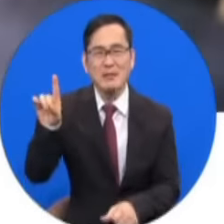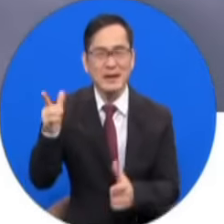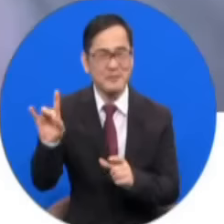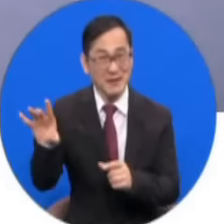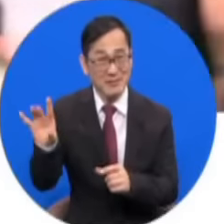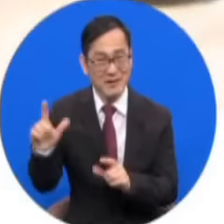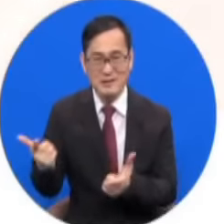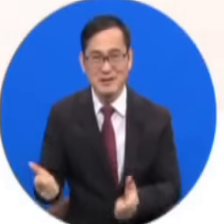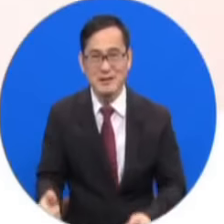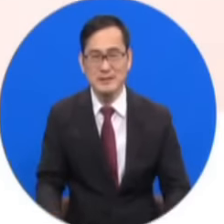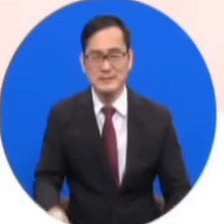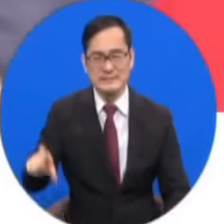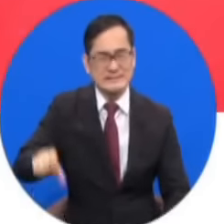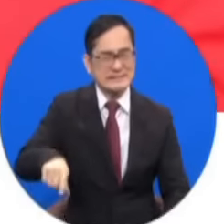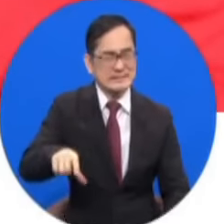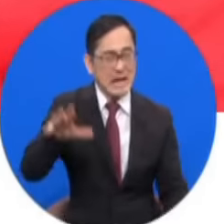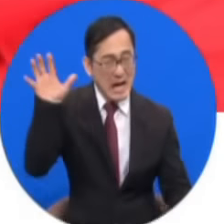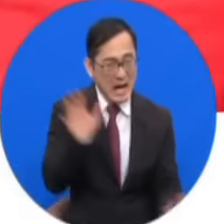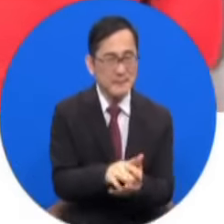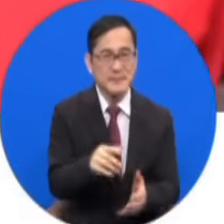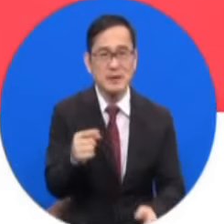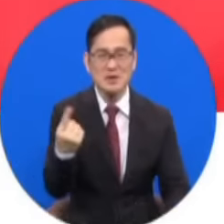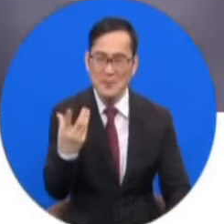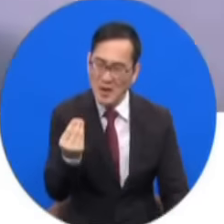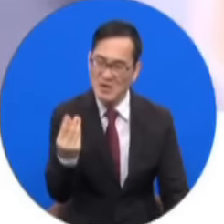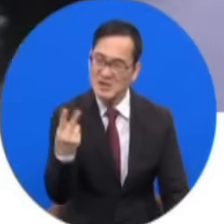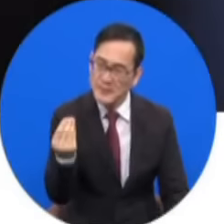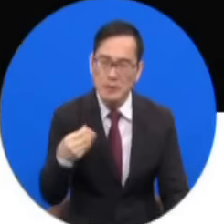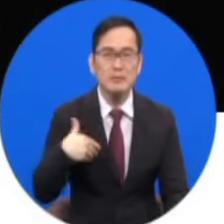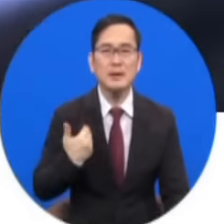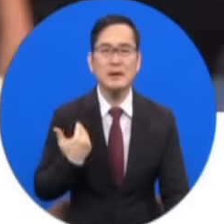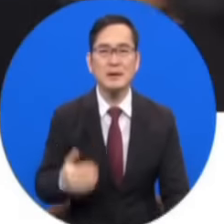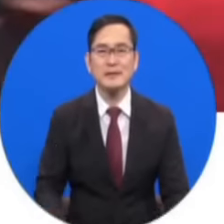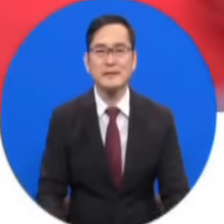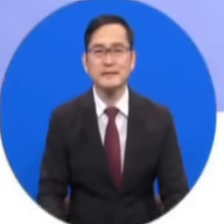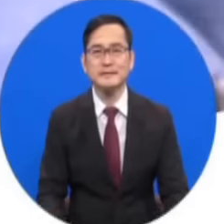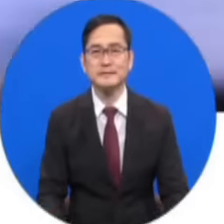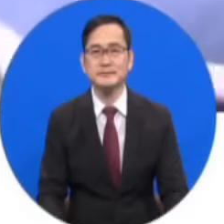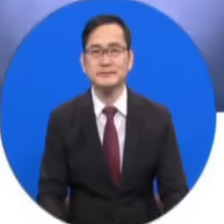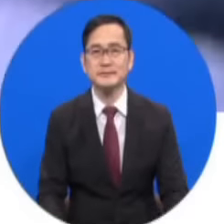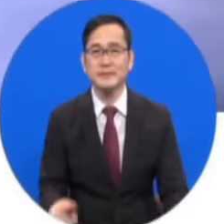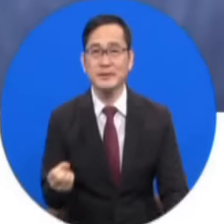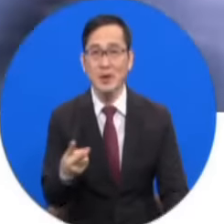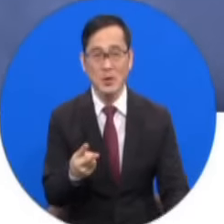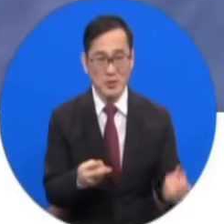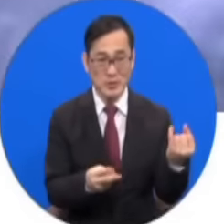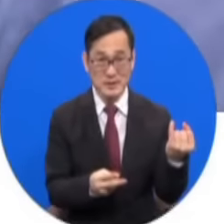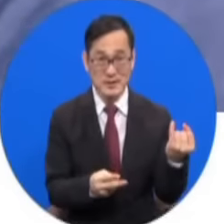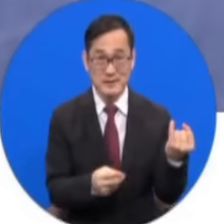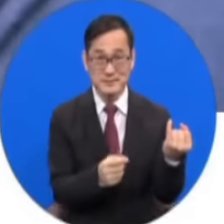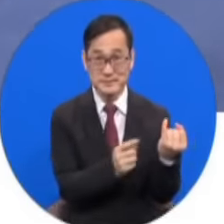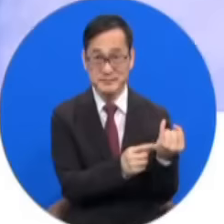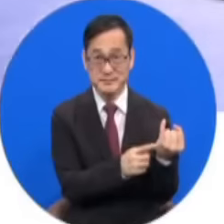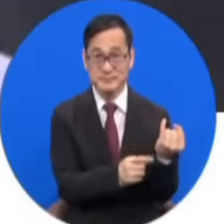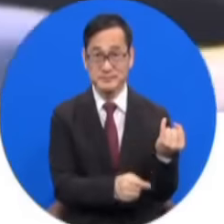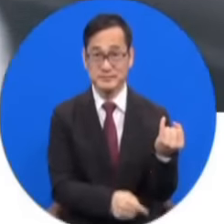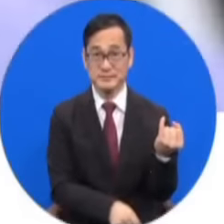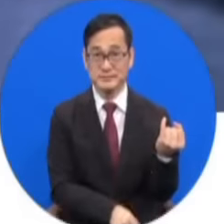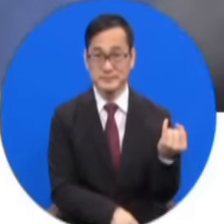그 유용한 금액이 수천만 원에 해당되는 거잖아요 거기에다가 배모 씨하고 조명현 씨의 연봉까지 더 더하게